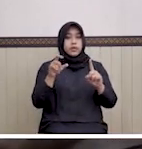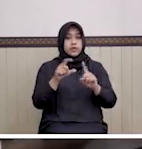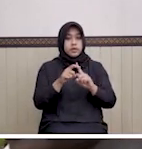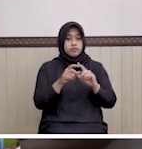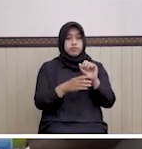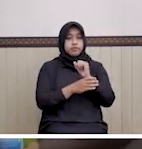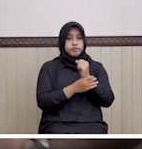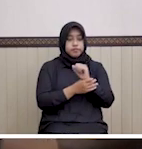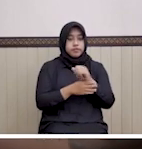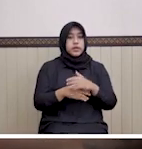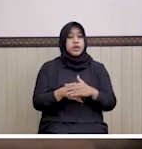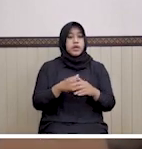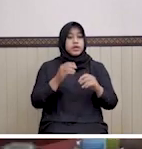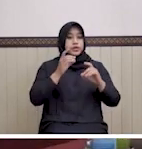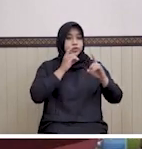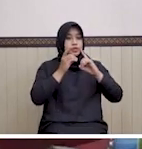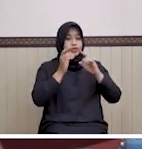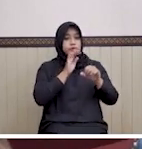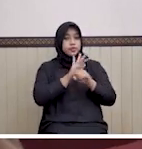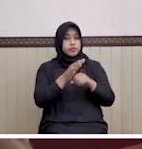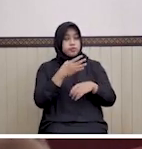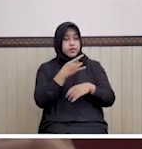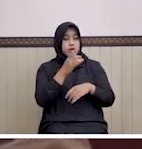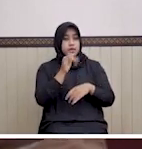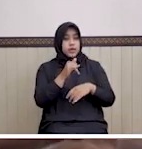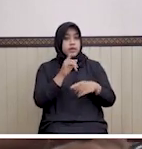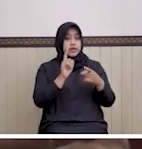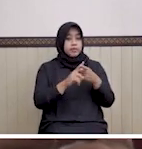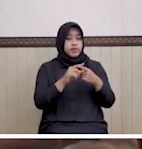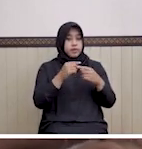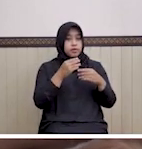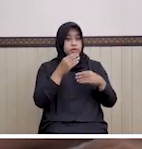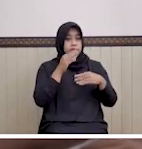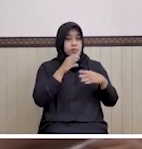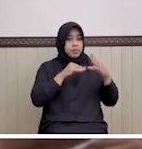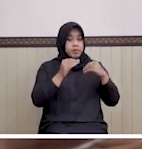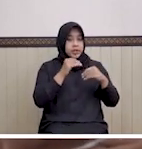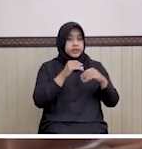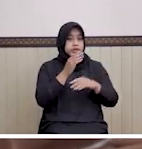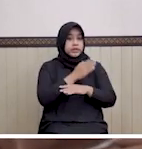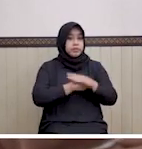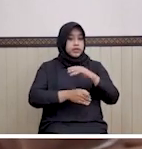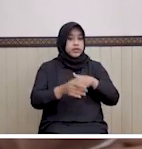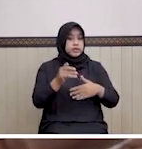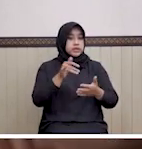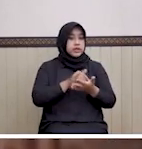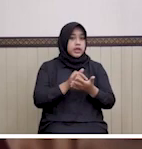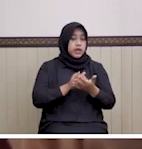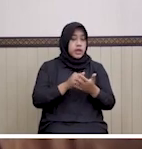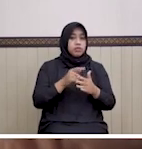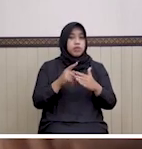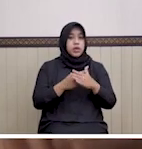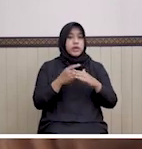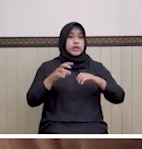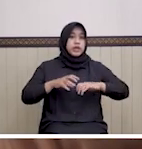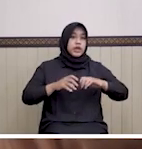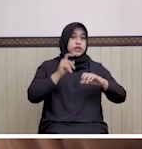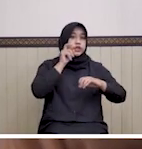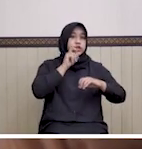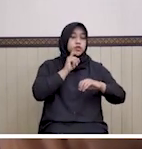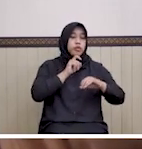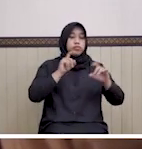cukup menarik ya dari teman-teman membahas difable dari kerentanannya mengalami kekerasan seksual kemudian